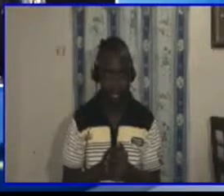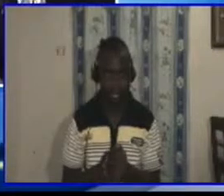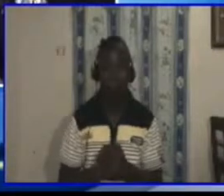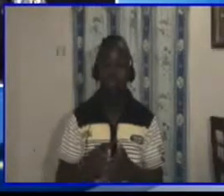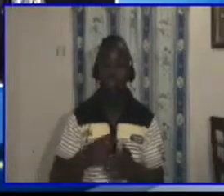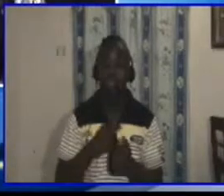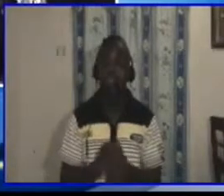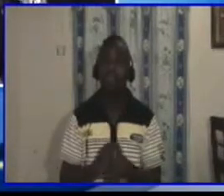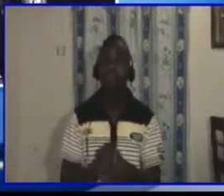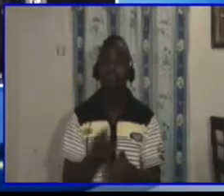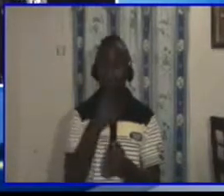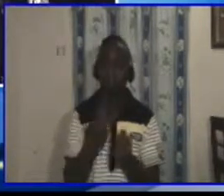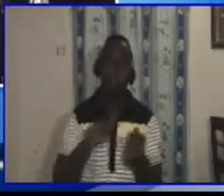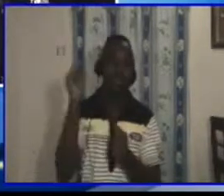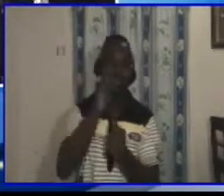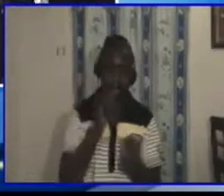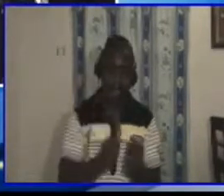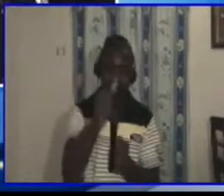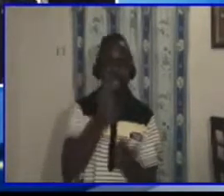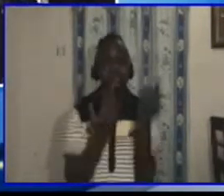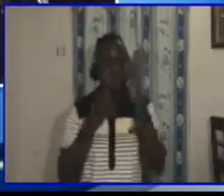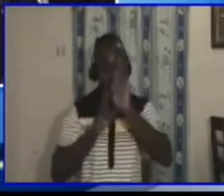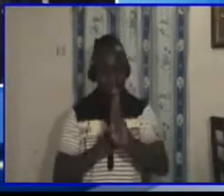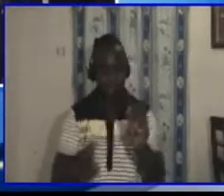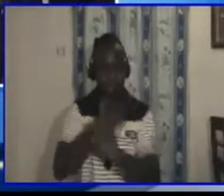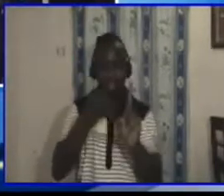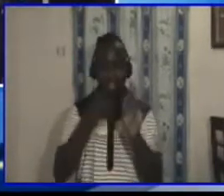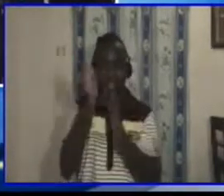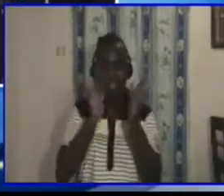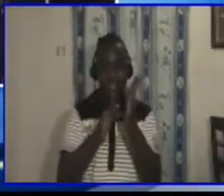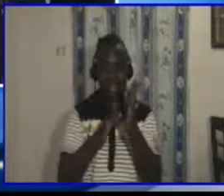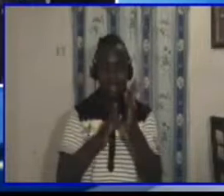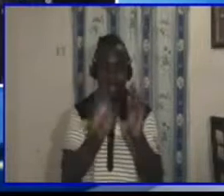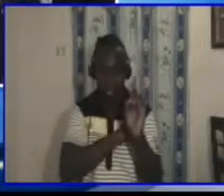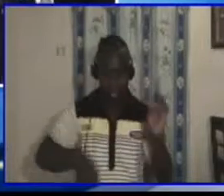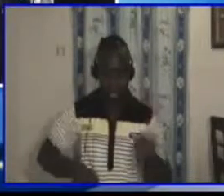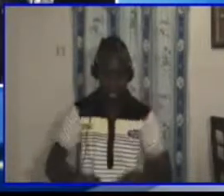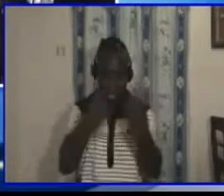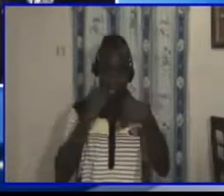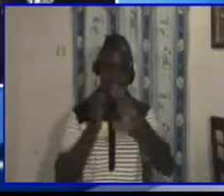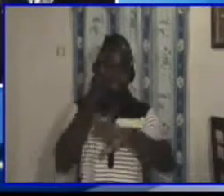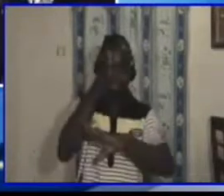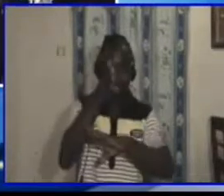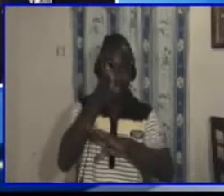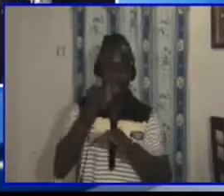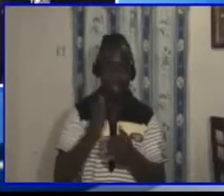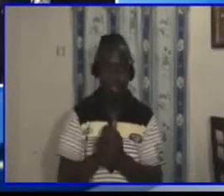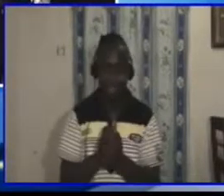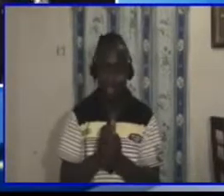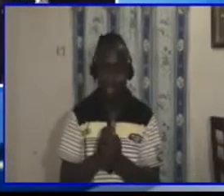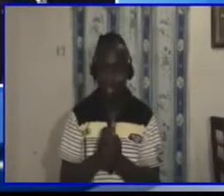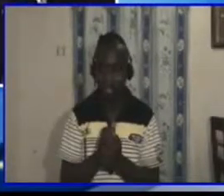certuni credono che cristo sia già ritornato io do sempre